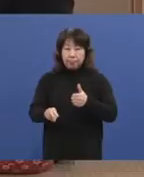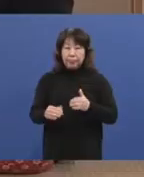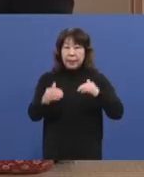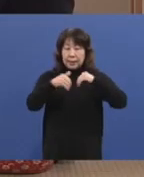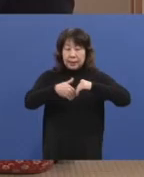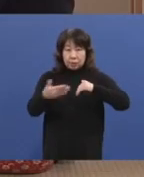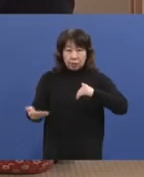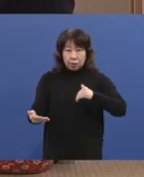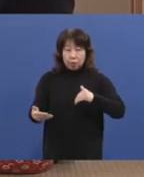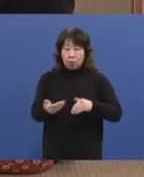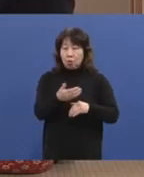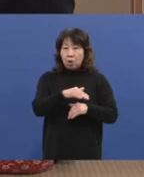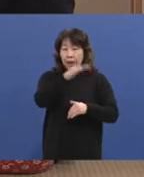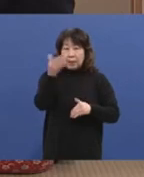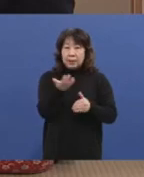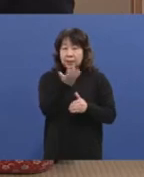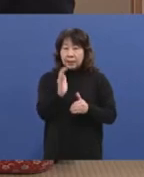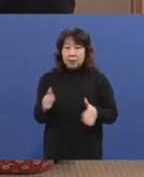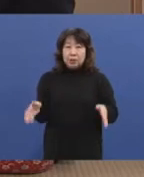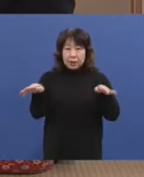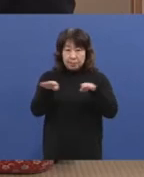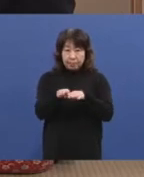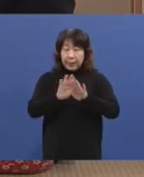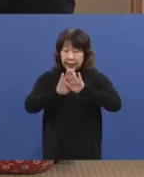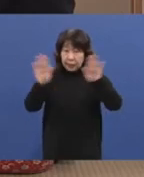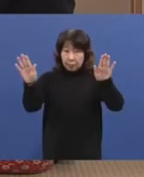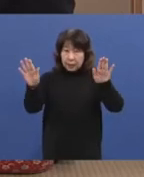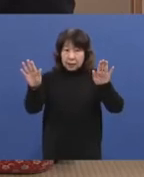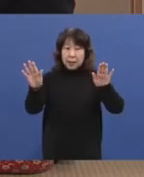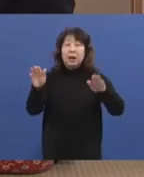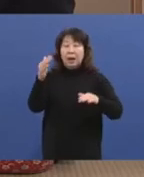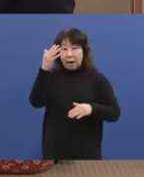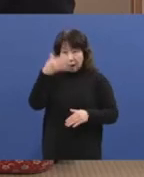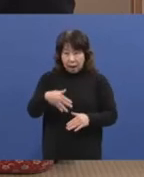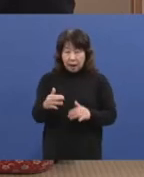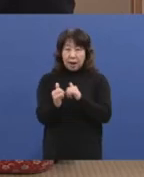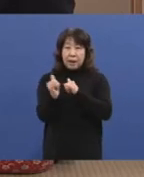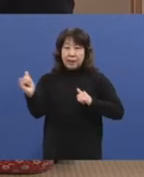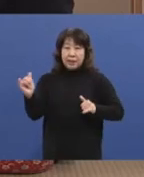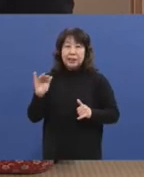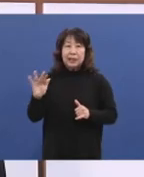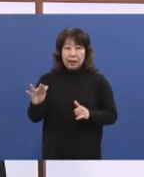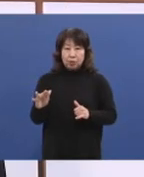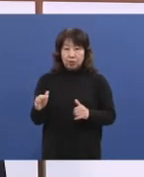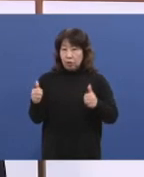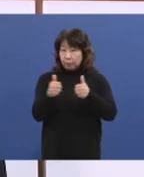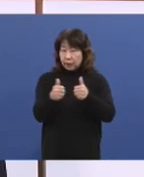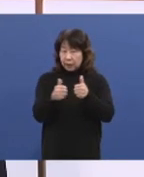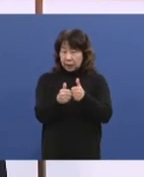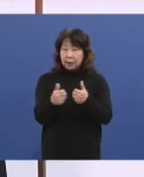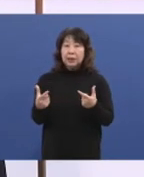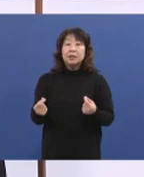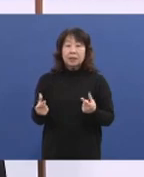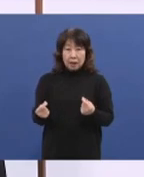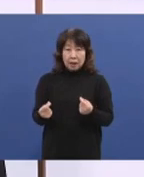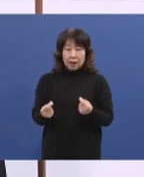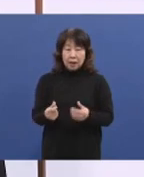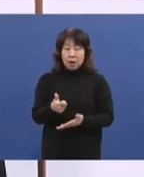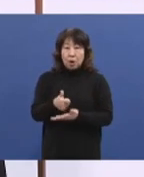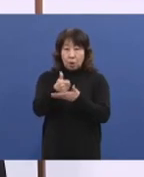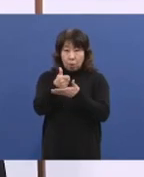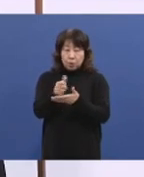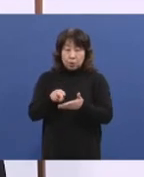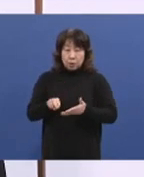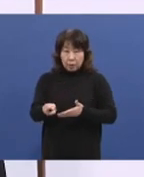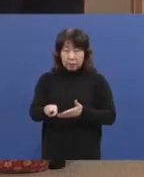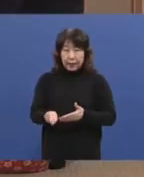催されます。 王将戦ですか。 はい、 数々のエピソードを生んだ歴史のある棋戦ですね。 王将戦は7番